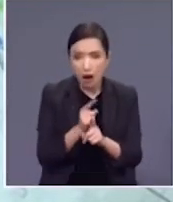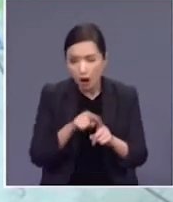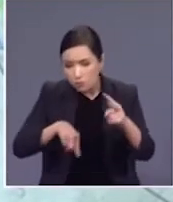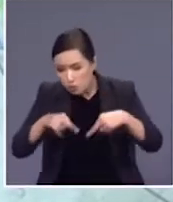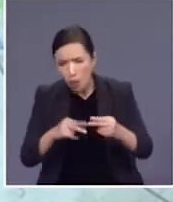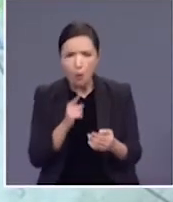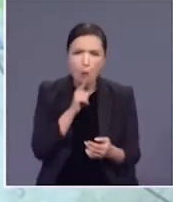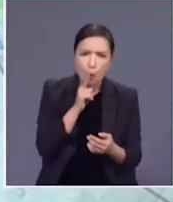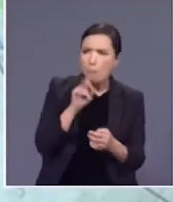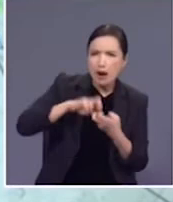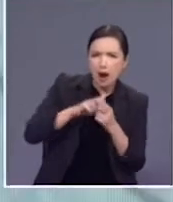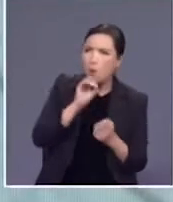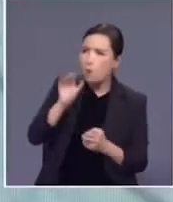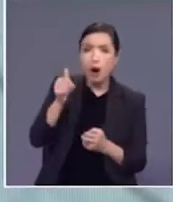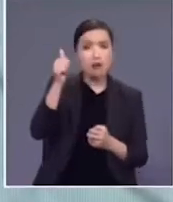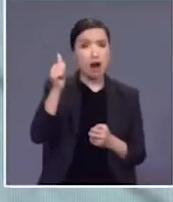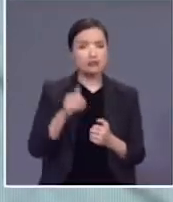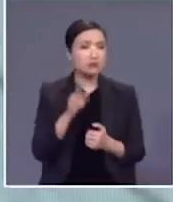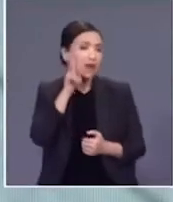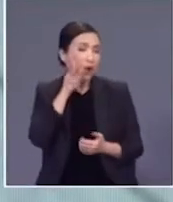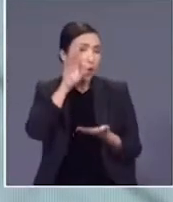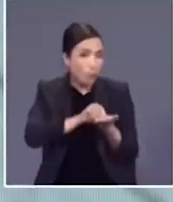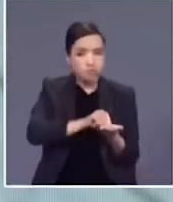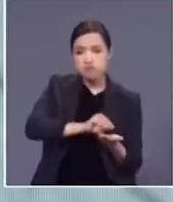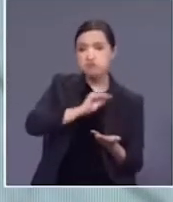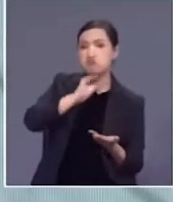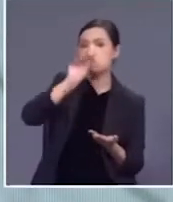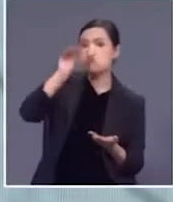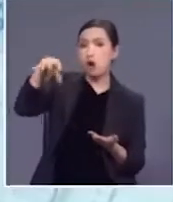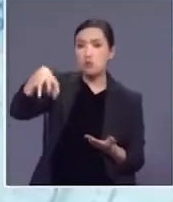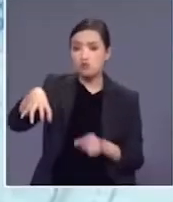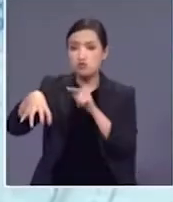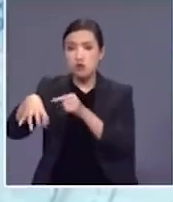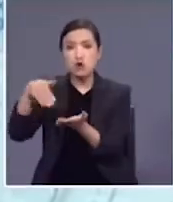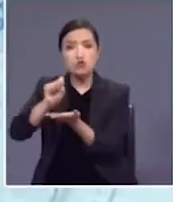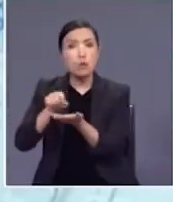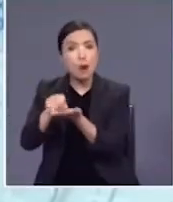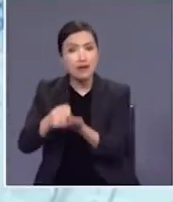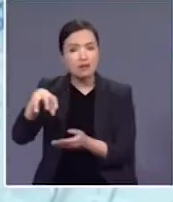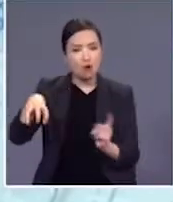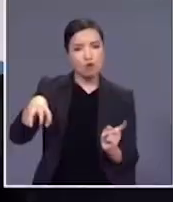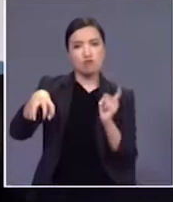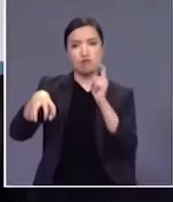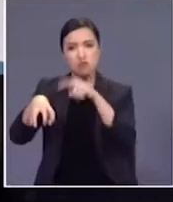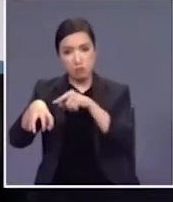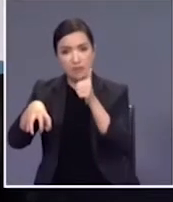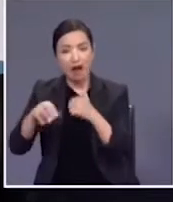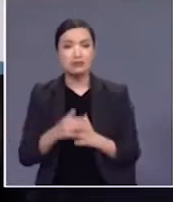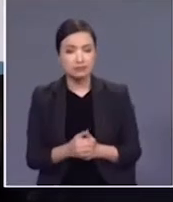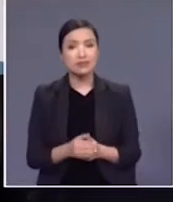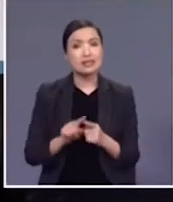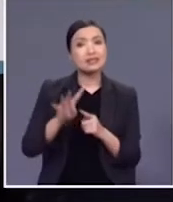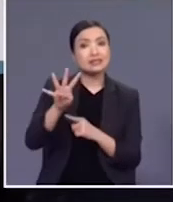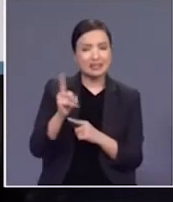องเรียนและแจ้งเหตุต่างๆรวมทั้งส่งข้อมูลไปยังศูนย์บริการจัดการรถแท็กซี่ของกรมการขนส่งทางบกและ 4. การจัด